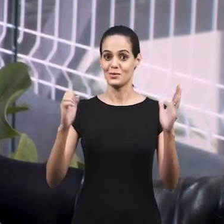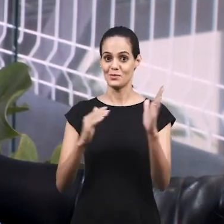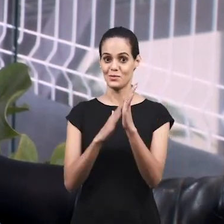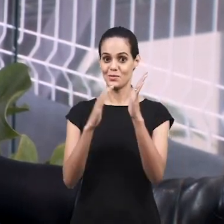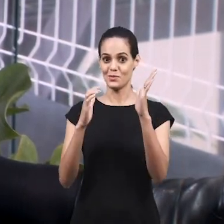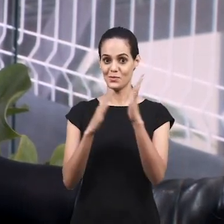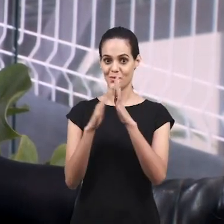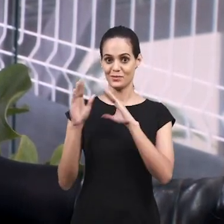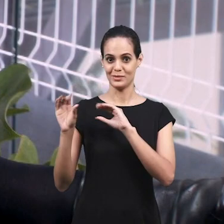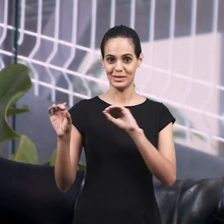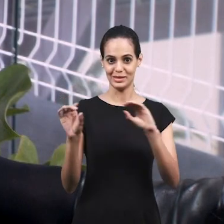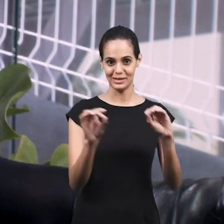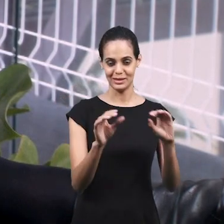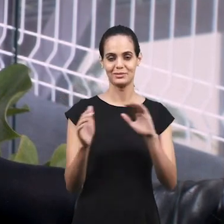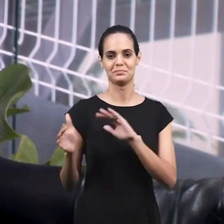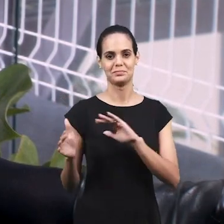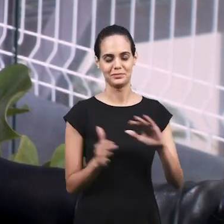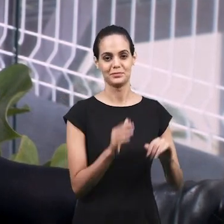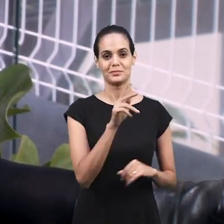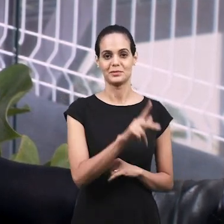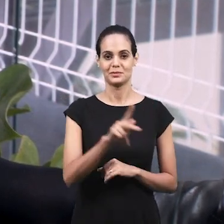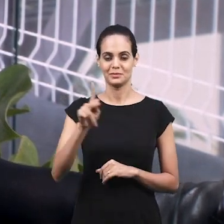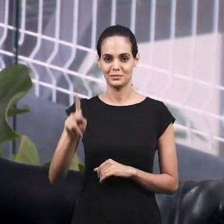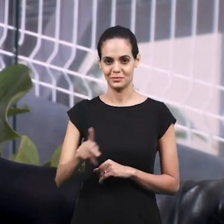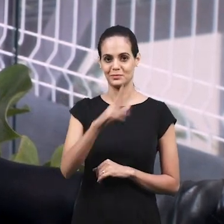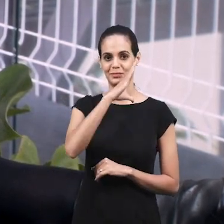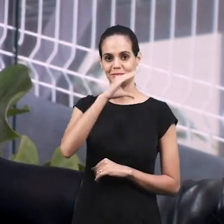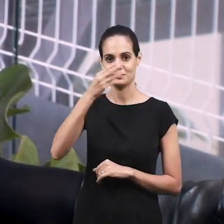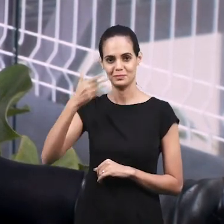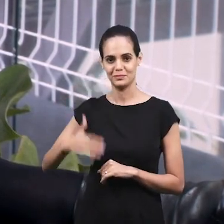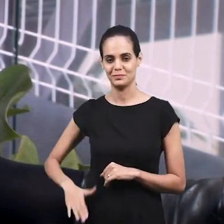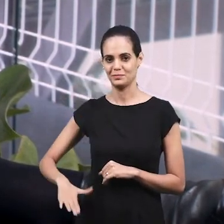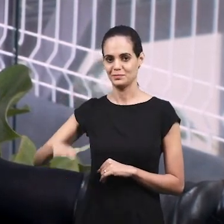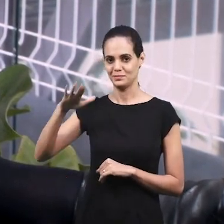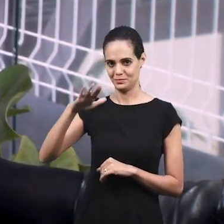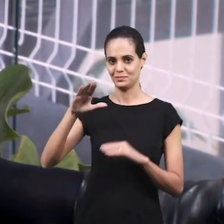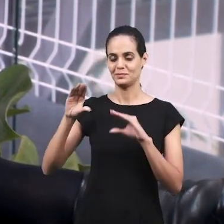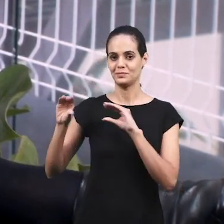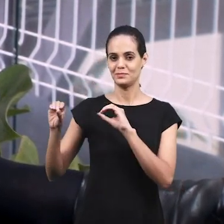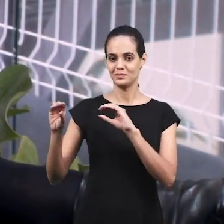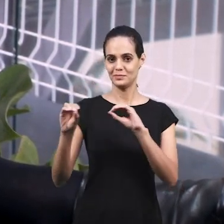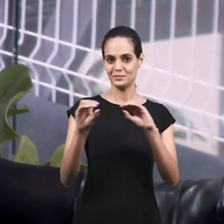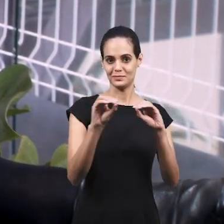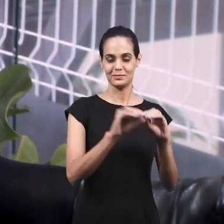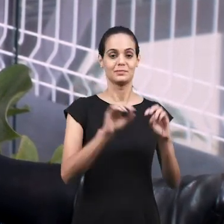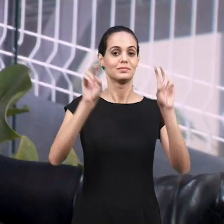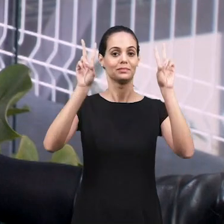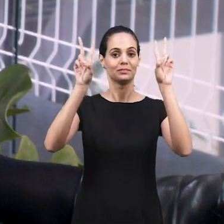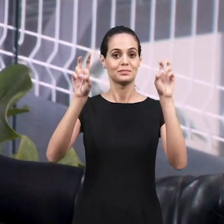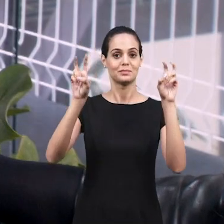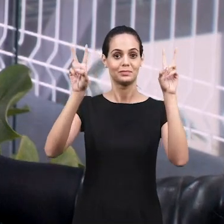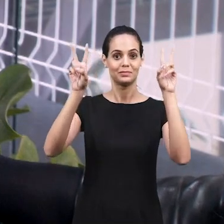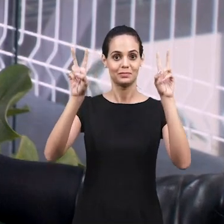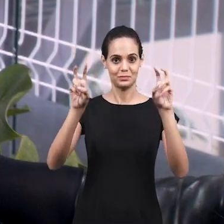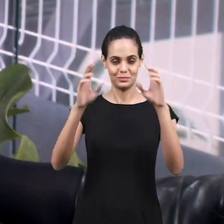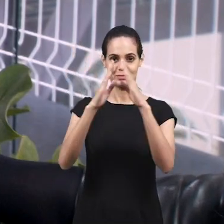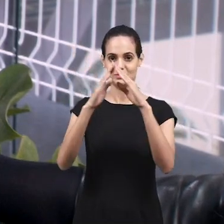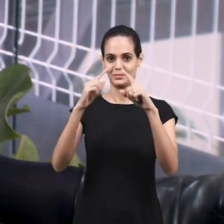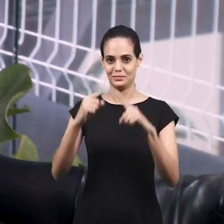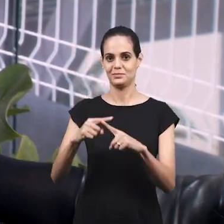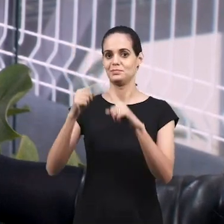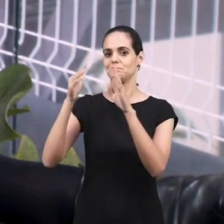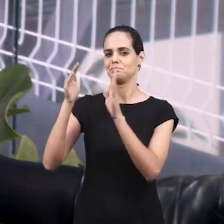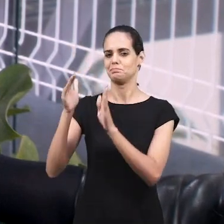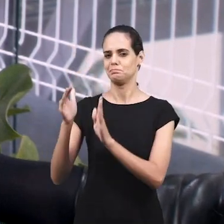des enfants intermédiaires et adolescents, à l'intérieur de la thématique Le pouvoir du sang de Jésus, la professeure Viviane Lai va nous parler sur